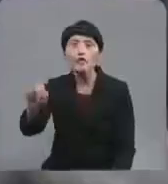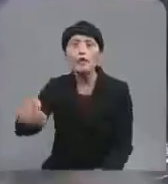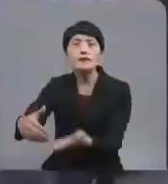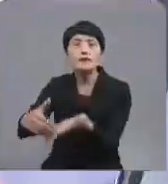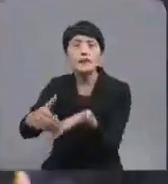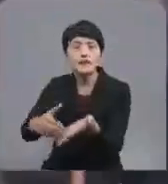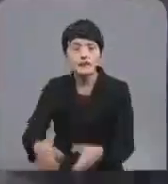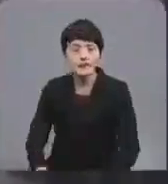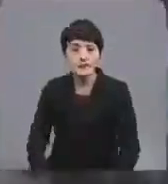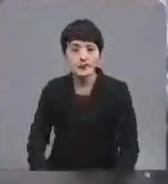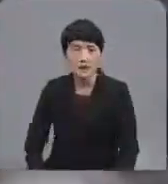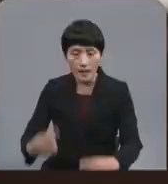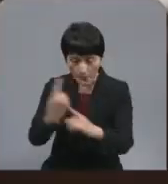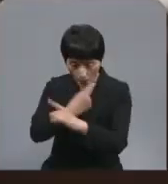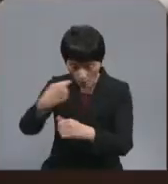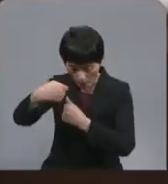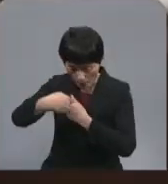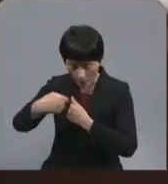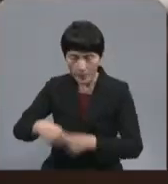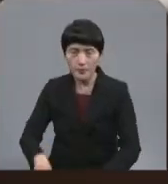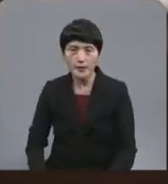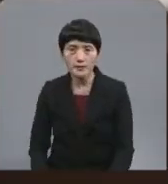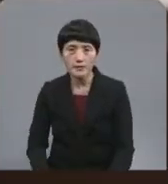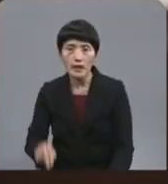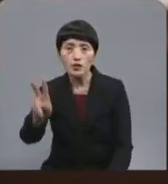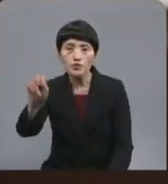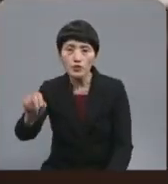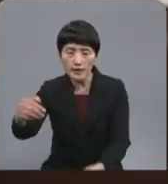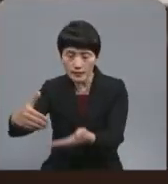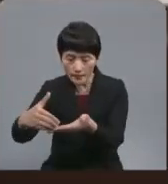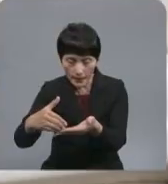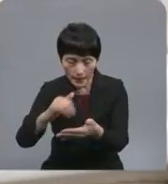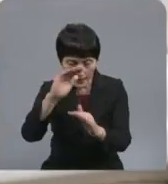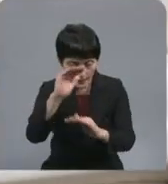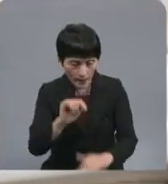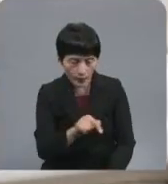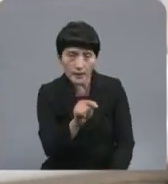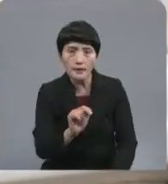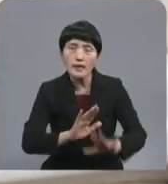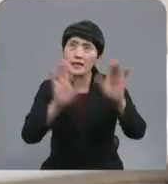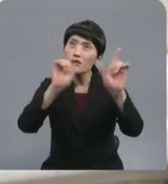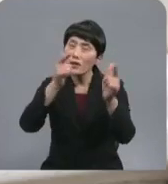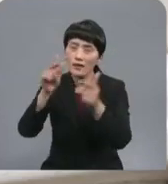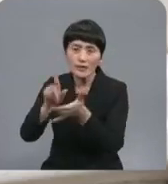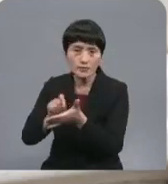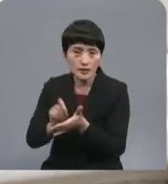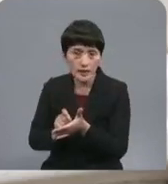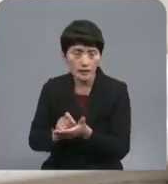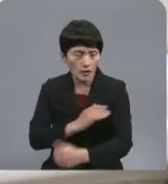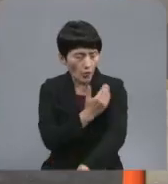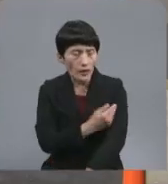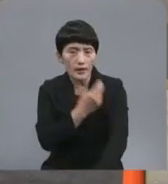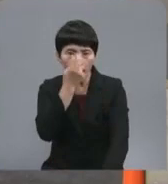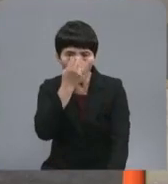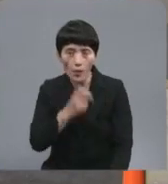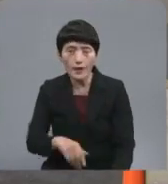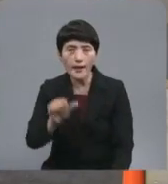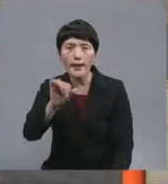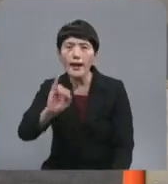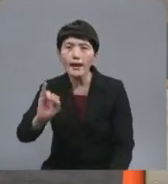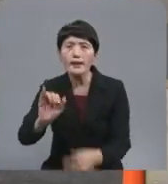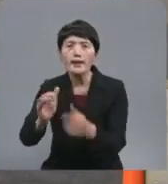لكوريا الجنوبيه حول سن قانون شامل خاص بمنع التمييز والغاء عقوبه